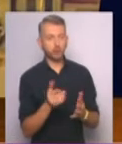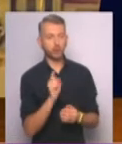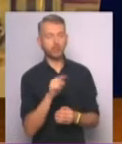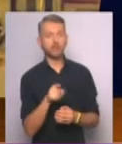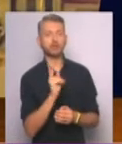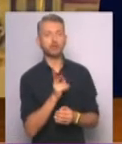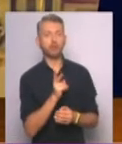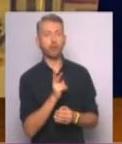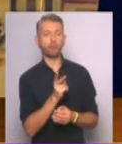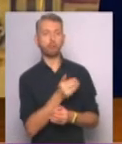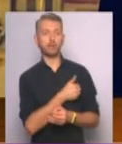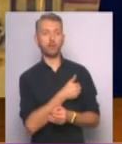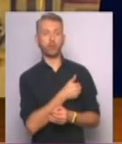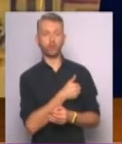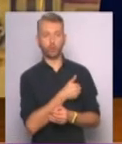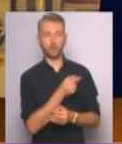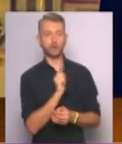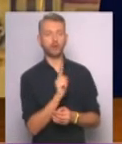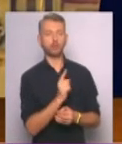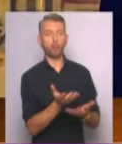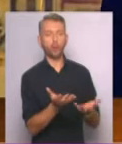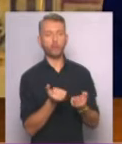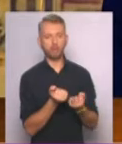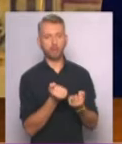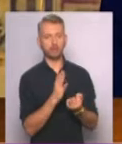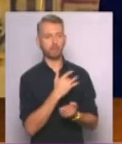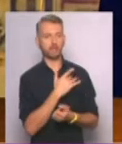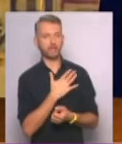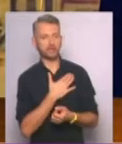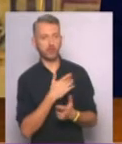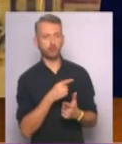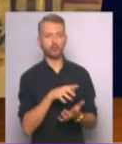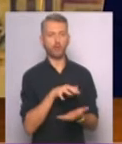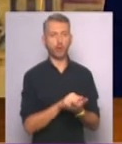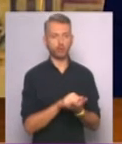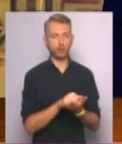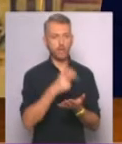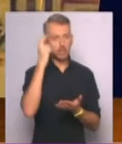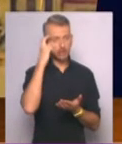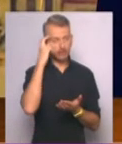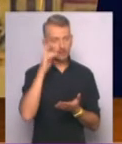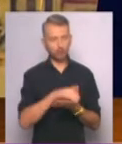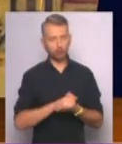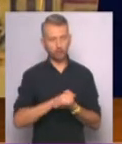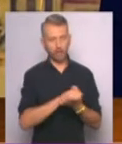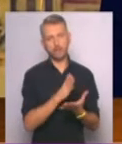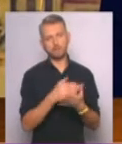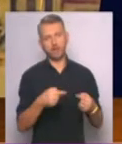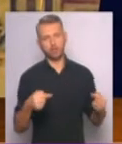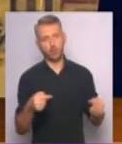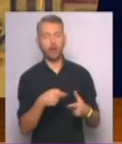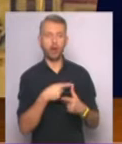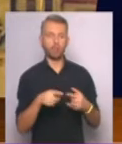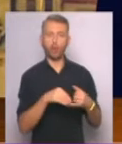які претендують на те, щоб отримати в приватизацію чи в оренду київське комунальне майно, так, або